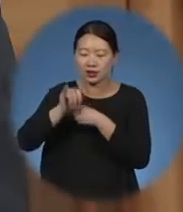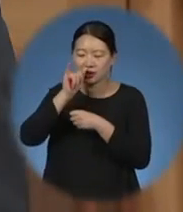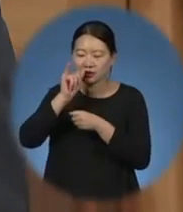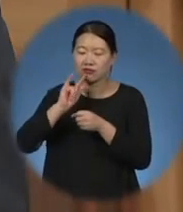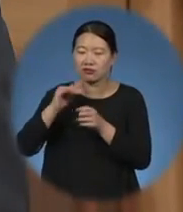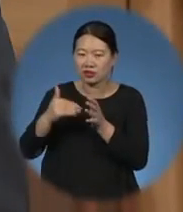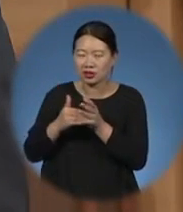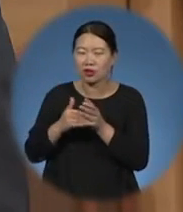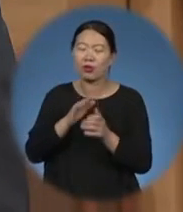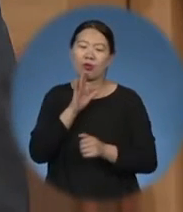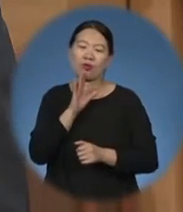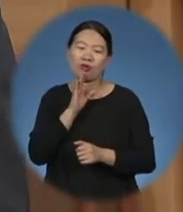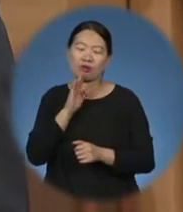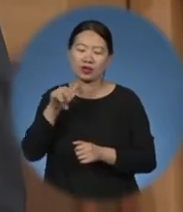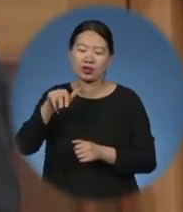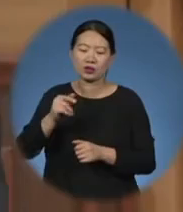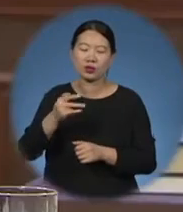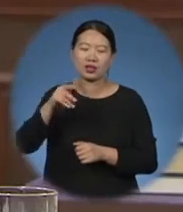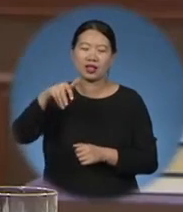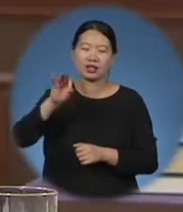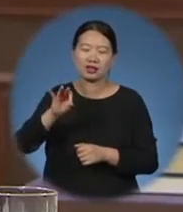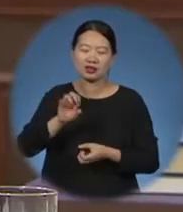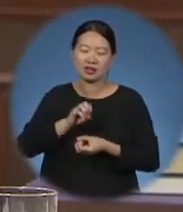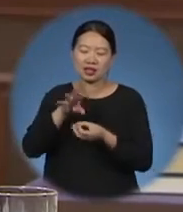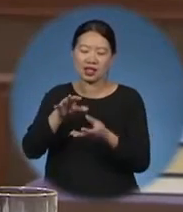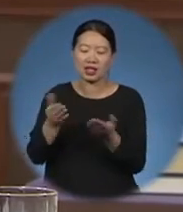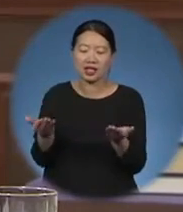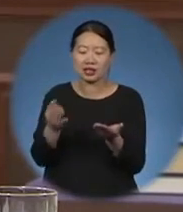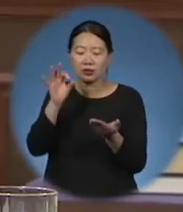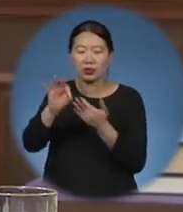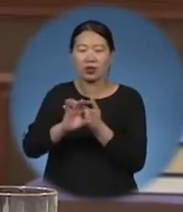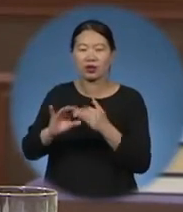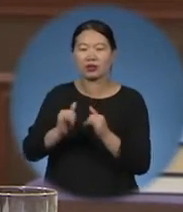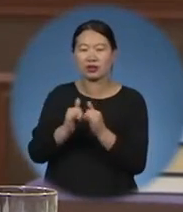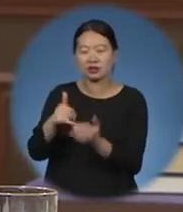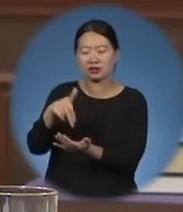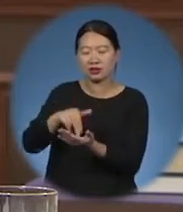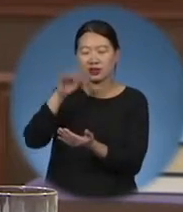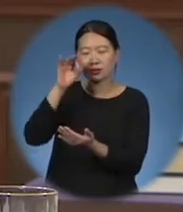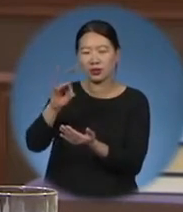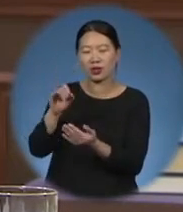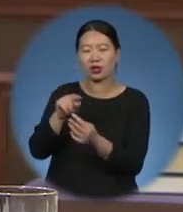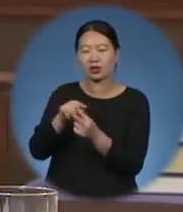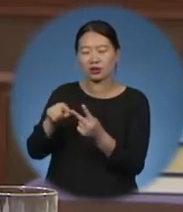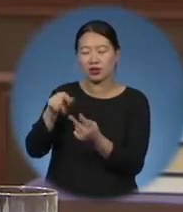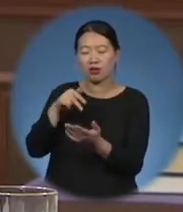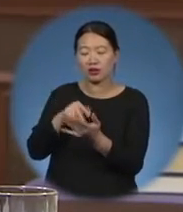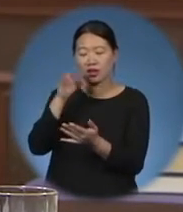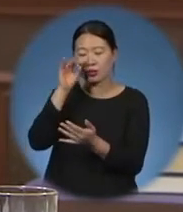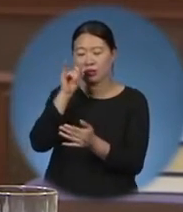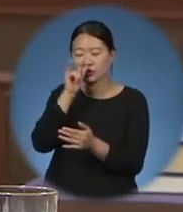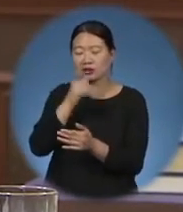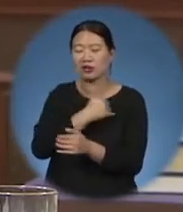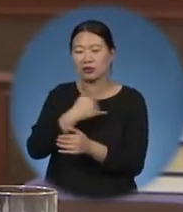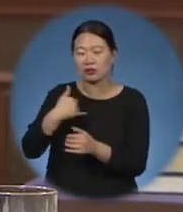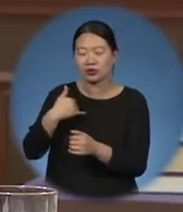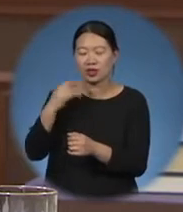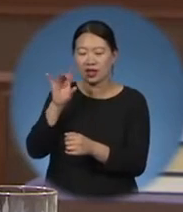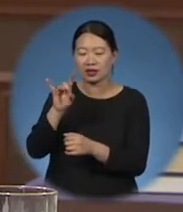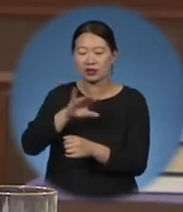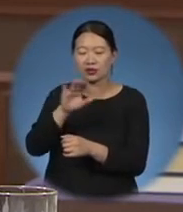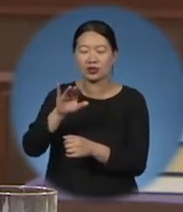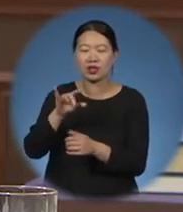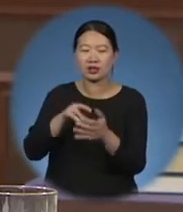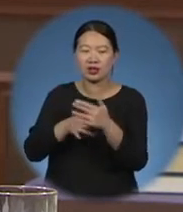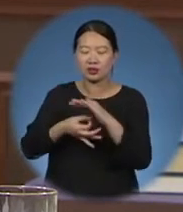그래요. 그러니까 조달청 자체의 일이 국민의 입장에서 볼 때 두 가지 시각으로 볼 수 있습니다. 예. 하나는 우리가 낸 세금 쓰는